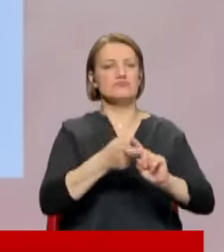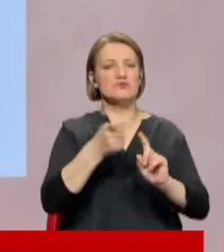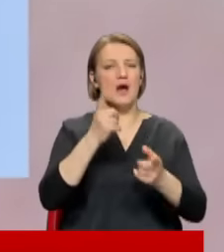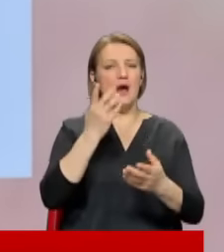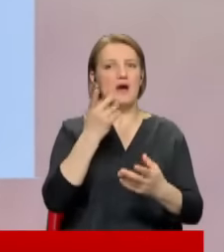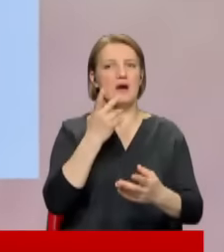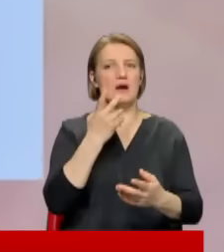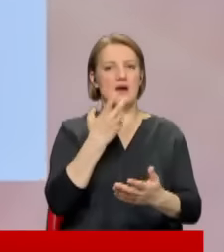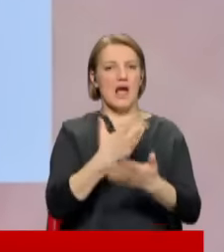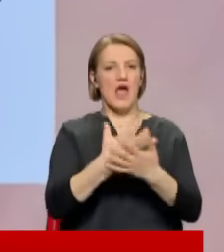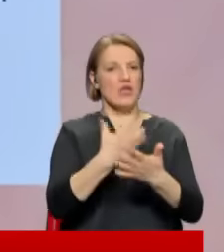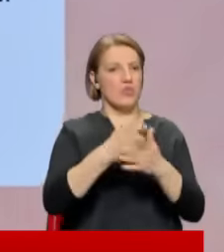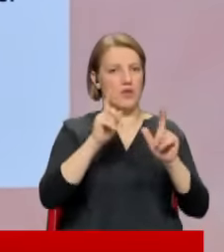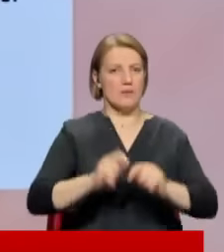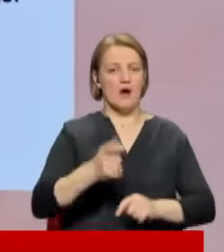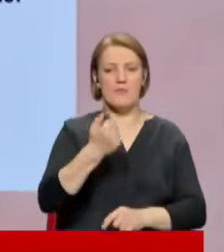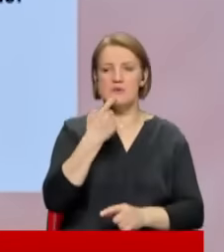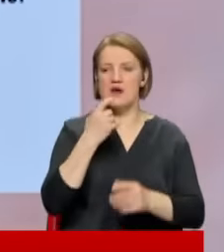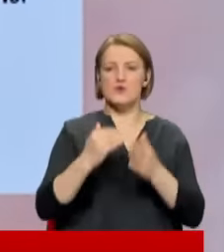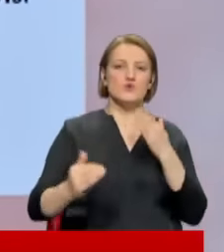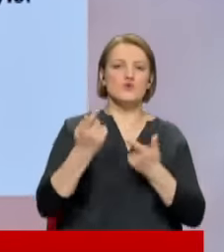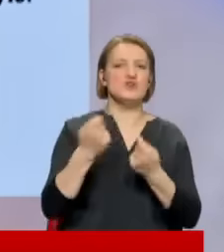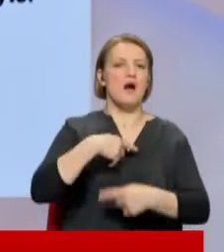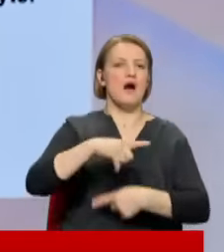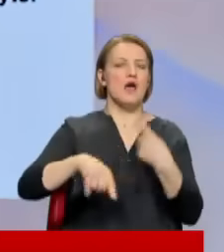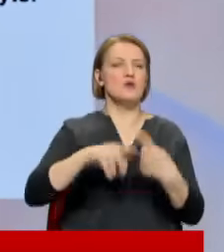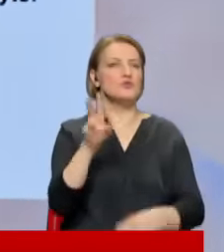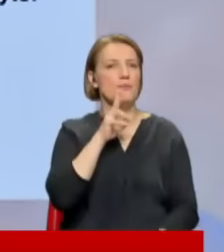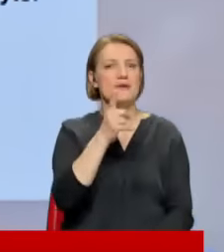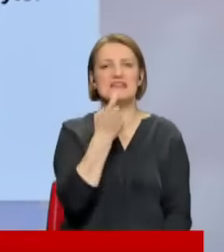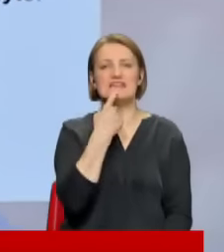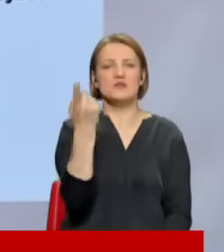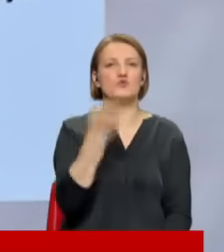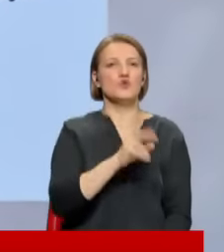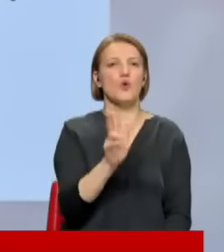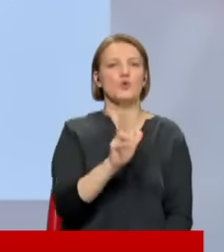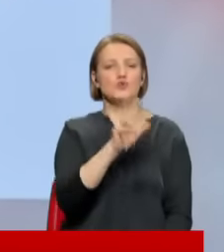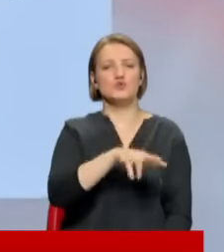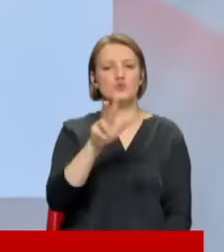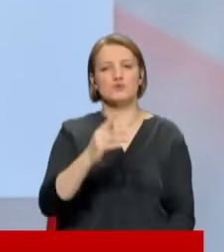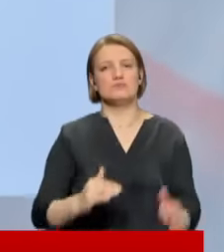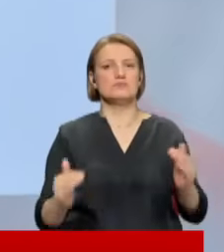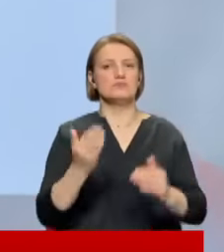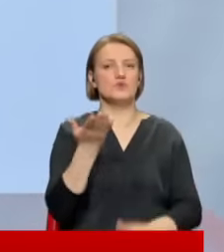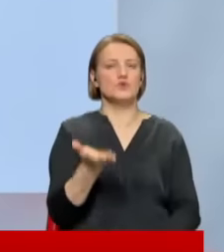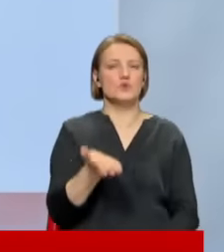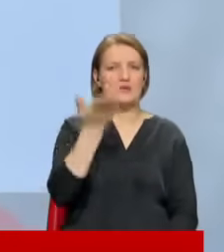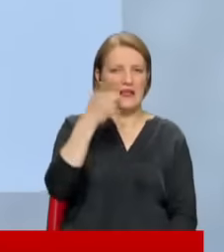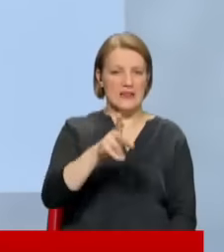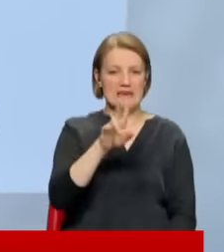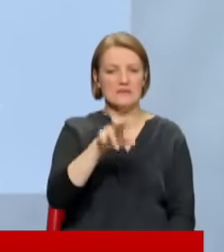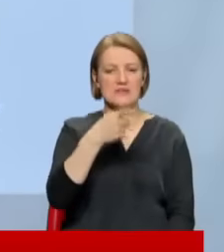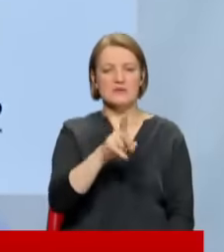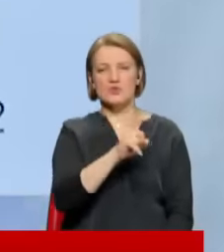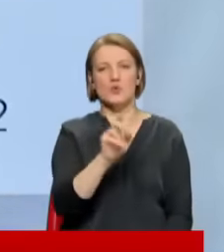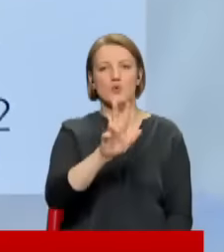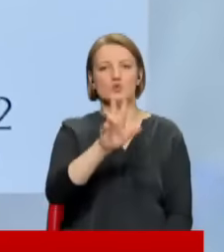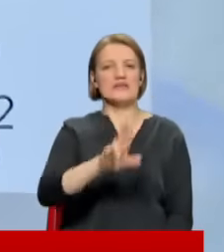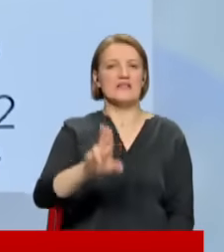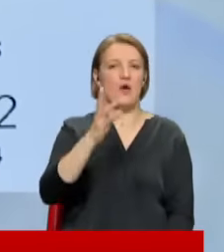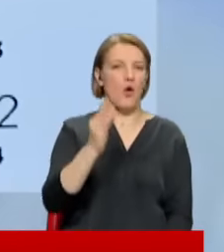oluyor. 60 yaş üzeri iş arayanların sayısı son bir yılda %33 artışla